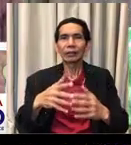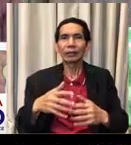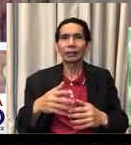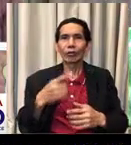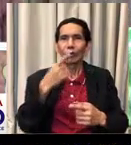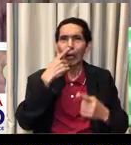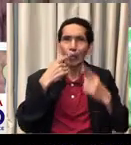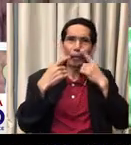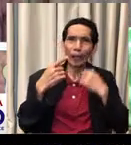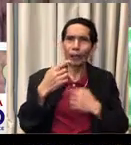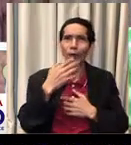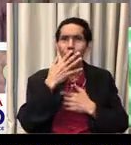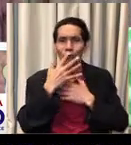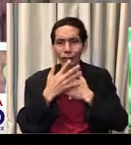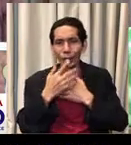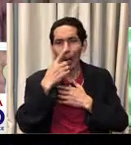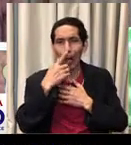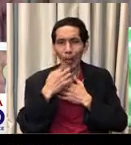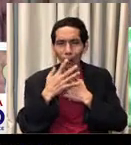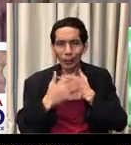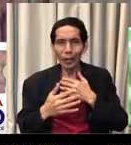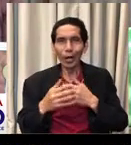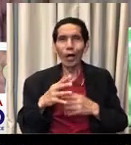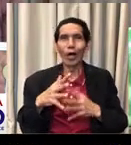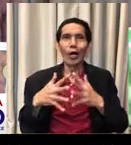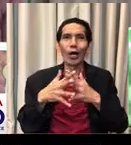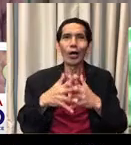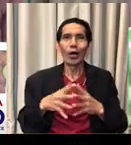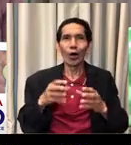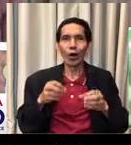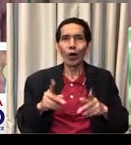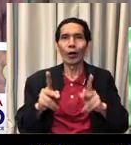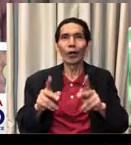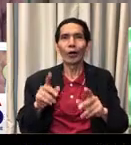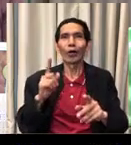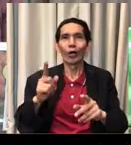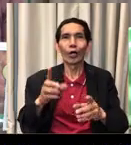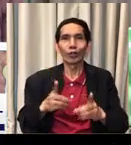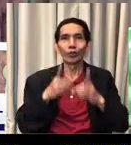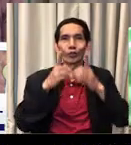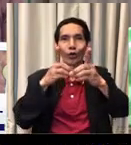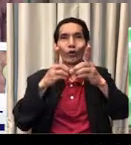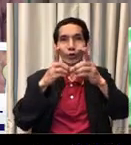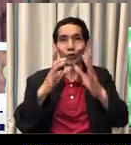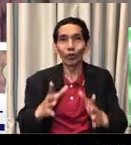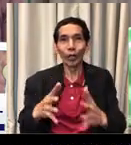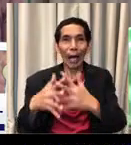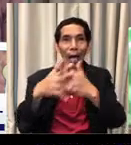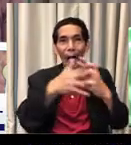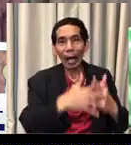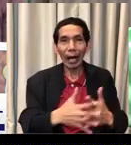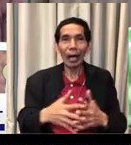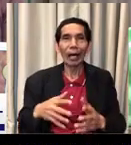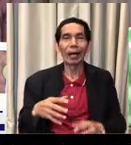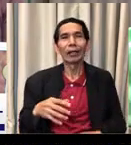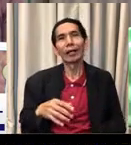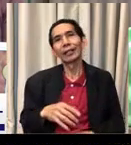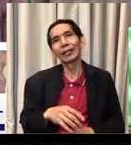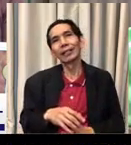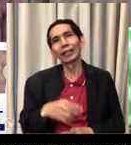ko rito kahapon. I was fortunate that one of the donors is also from Harvard,